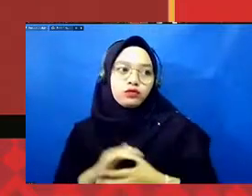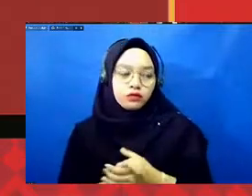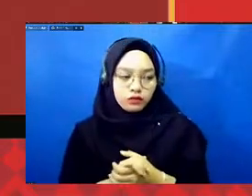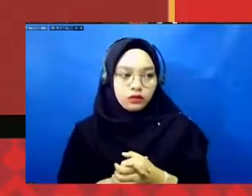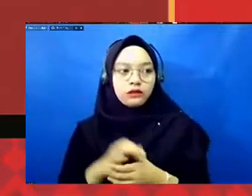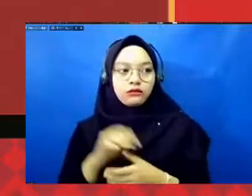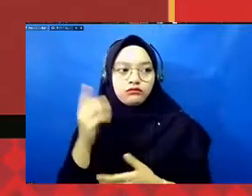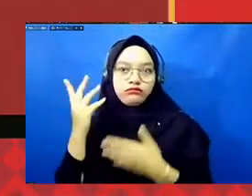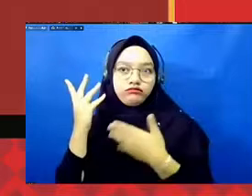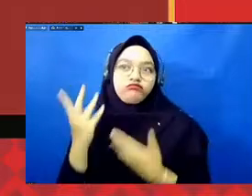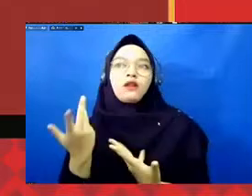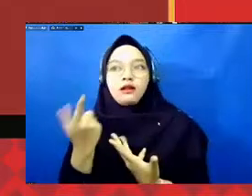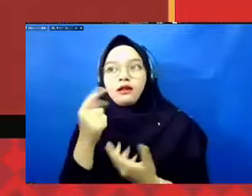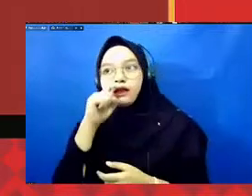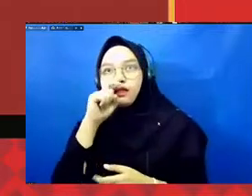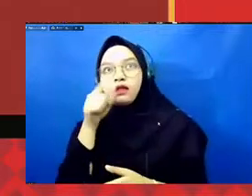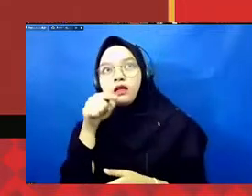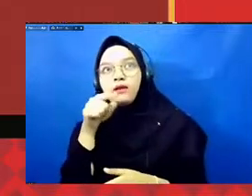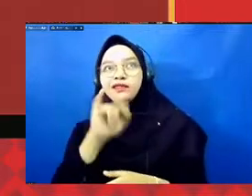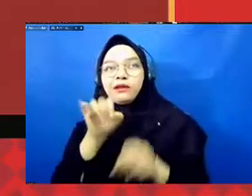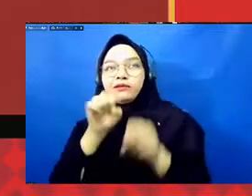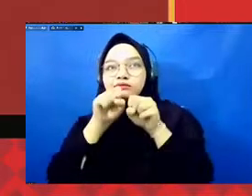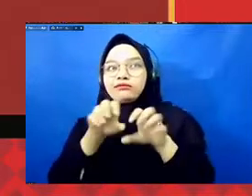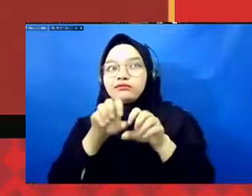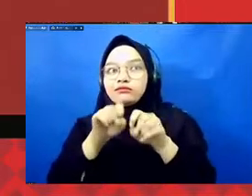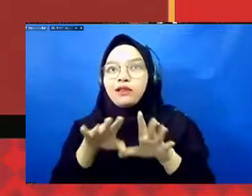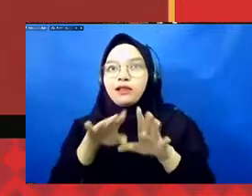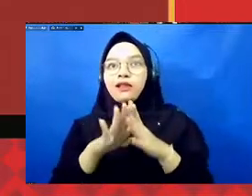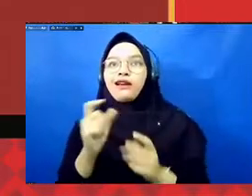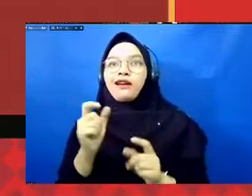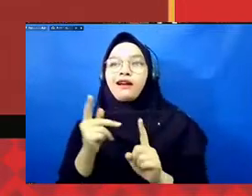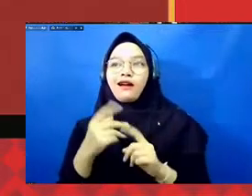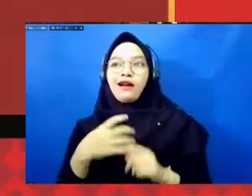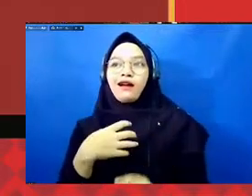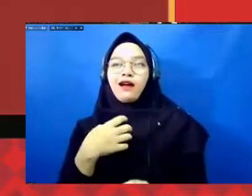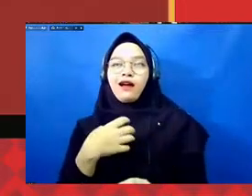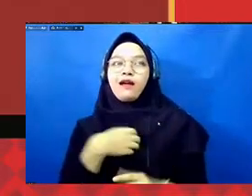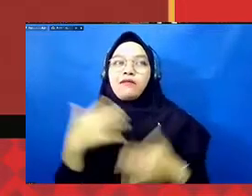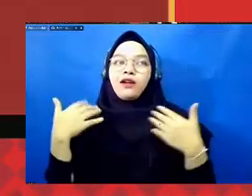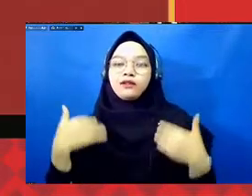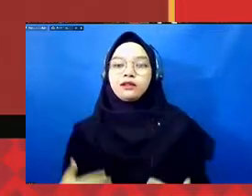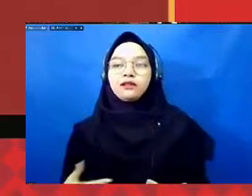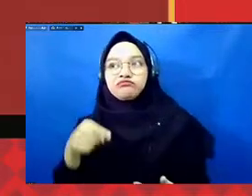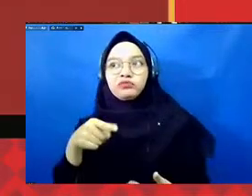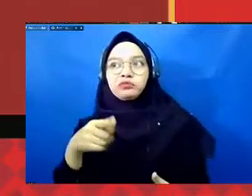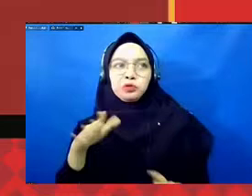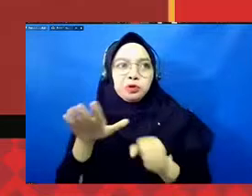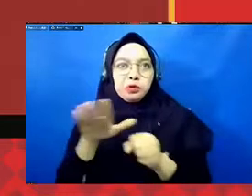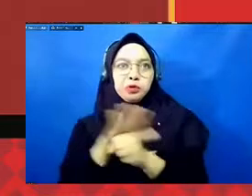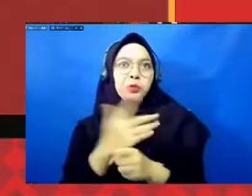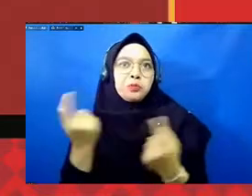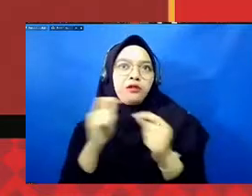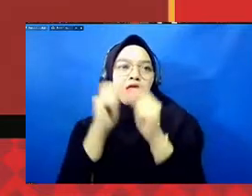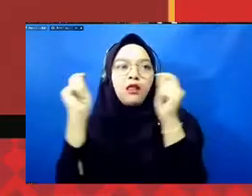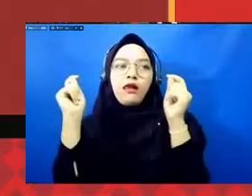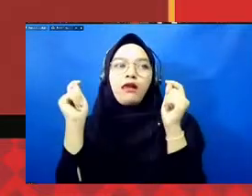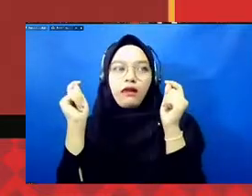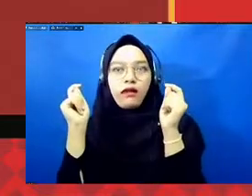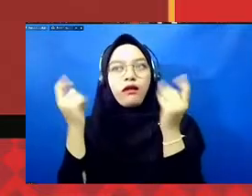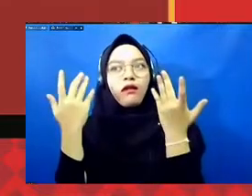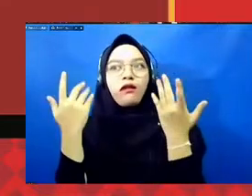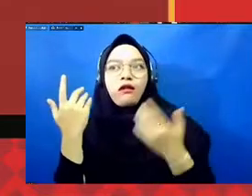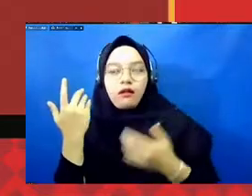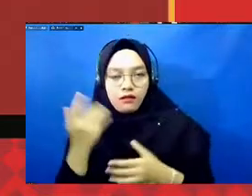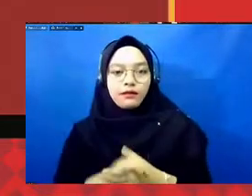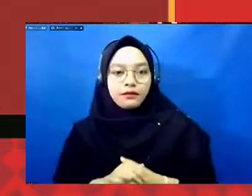dari Human Rights City, Gwangju. He's quite popular among these human